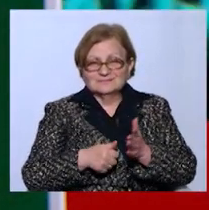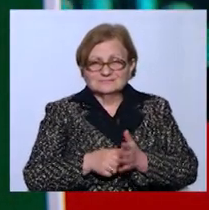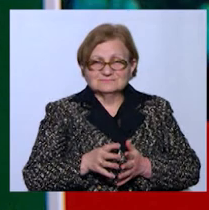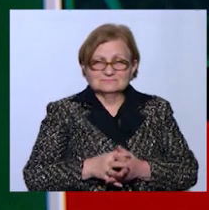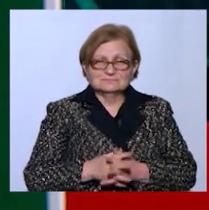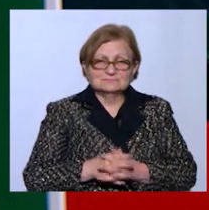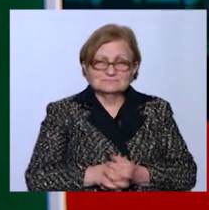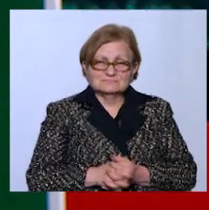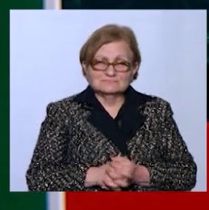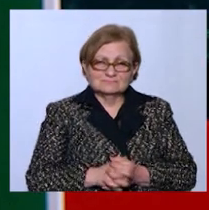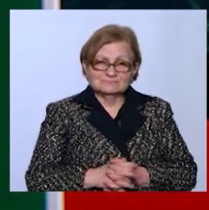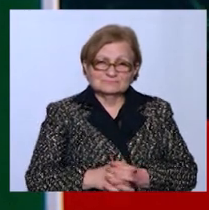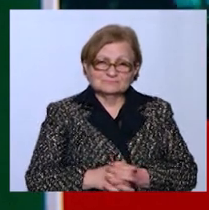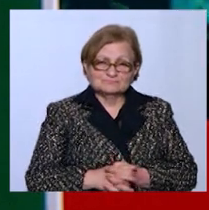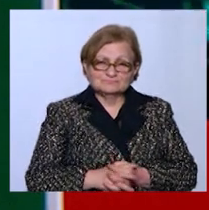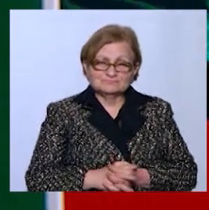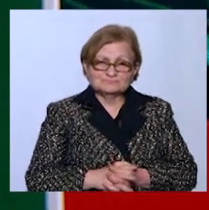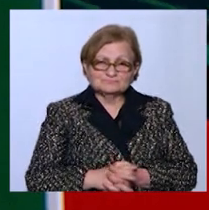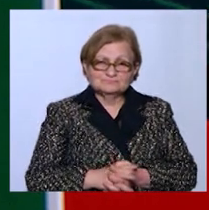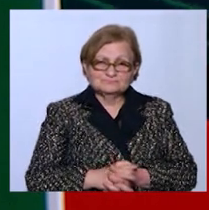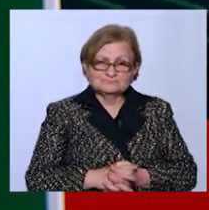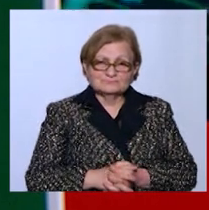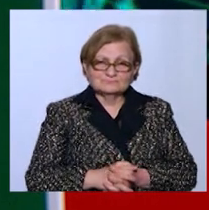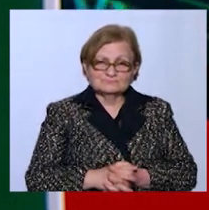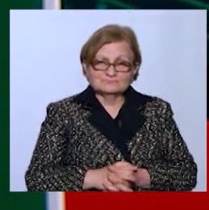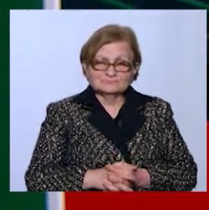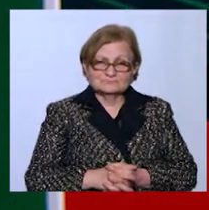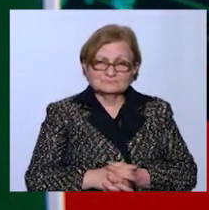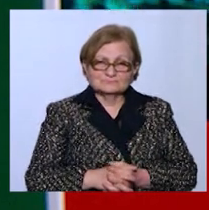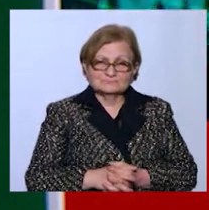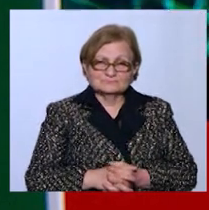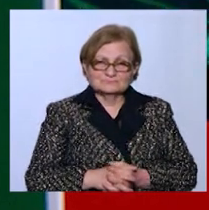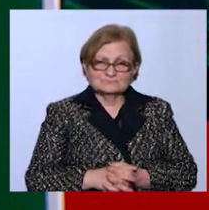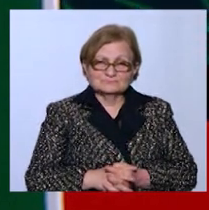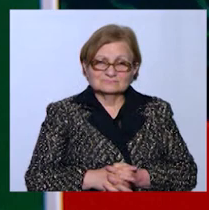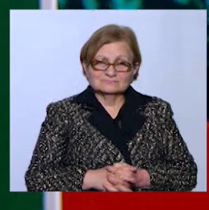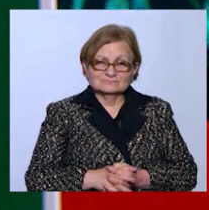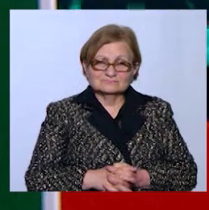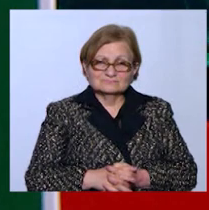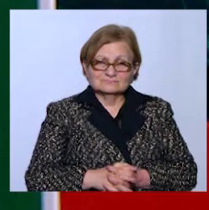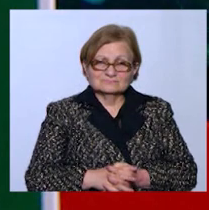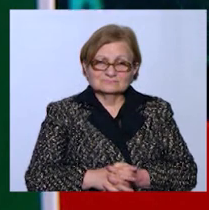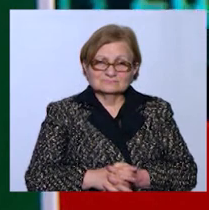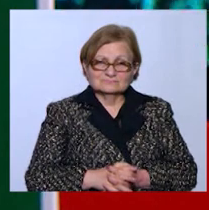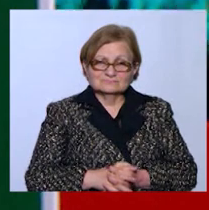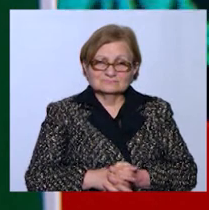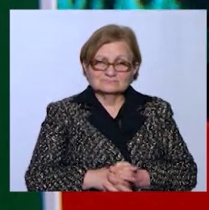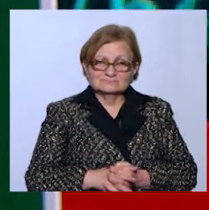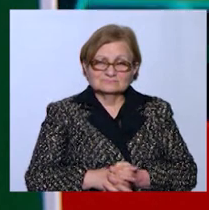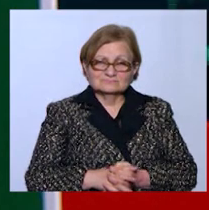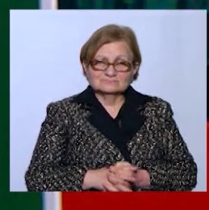მოგაცრავად. წვერო არის 8, წახნაგი არის 6, წიბო არის 12. და შემდეგ რას